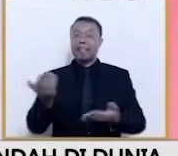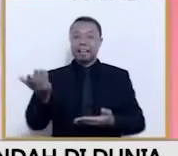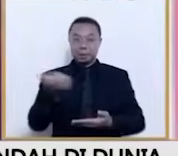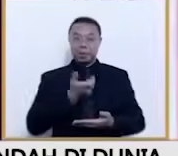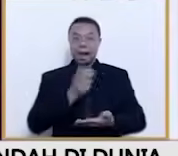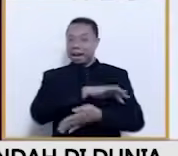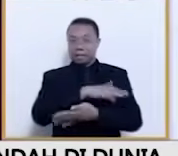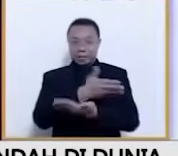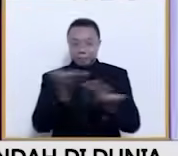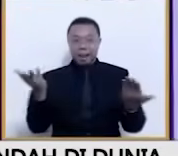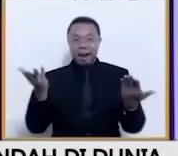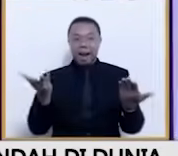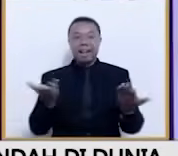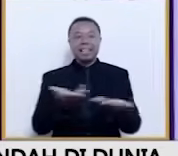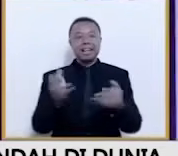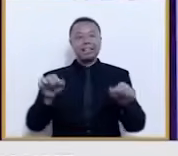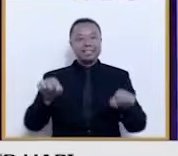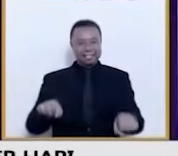hadirin.